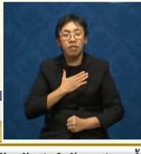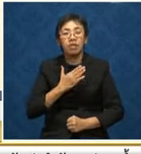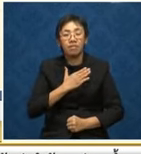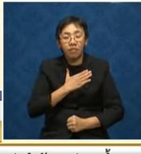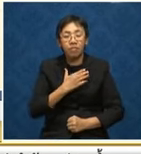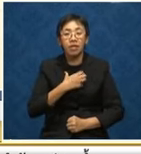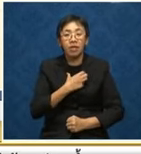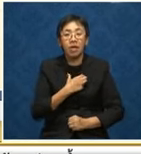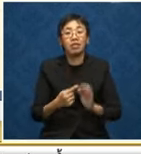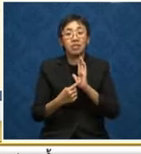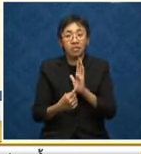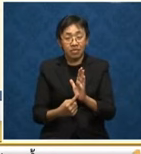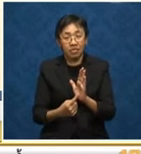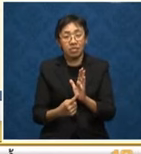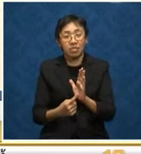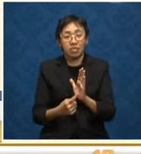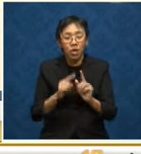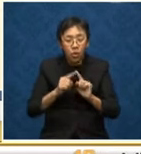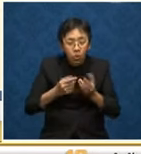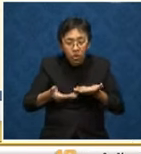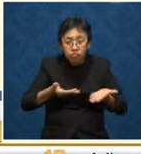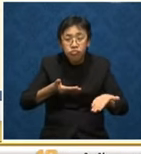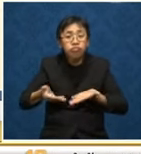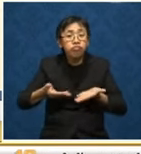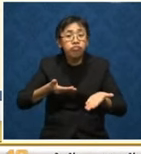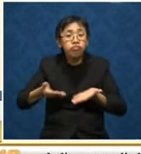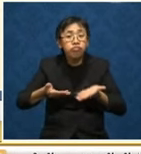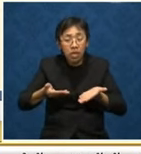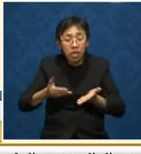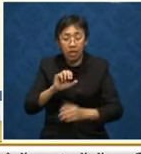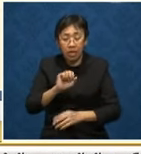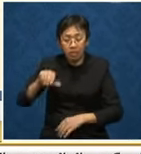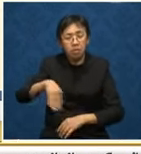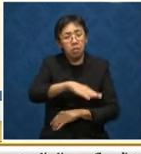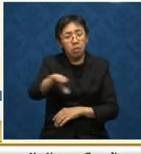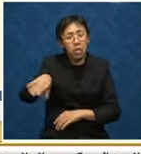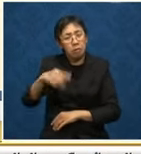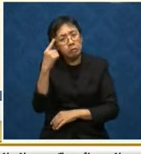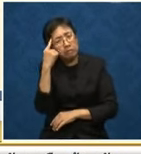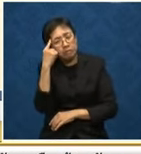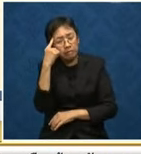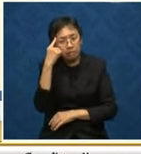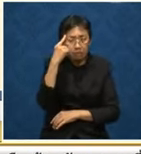นอปรึกษาหารือกับท่านสมาชิกว่า